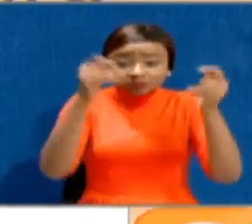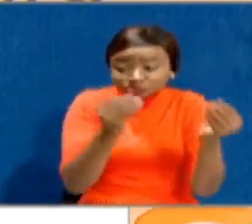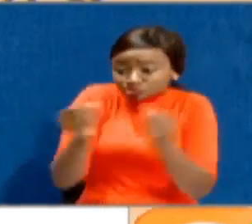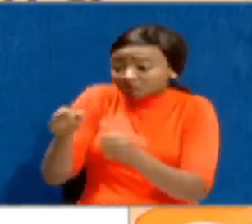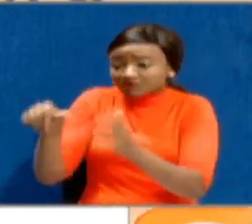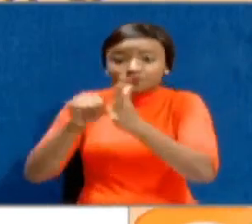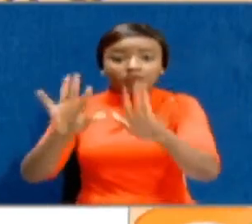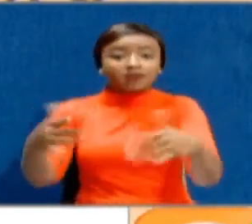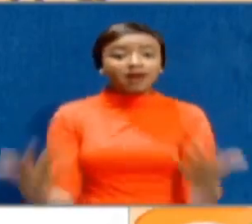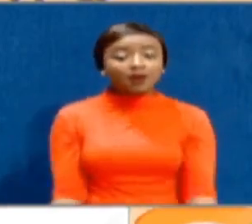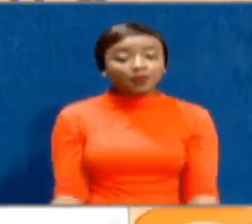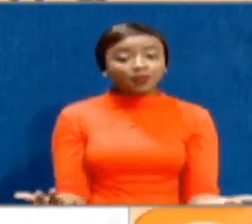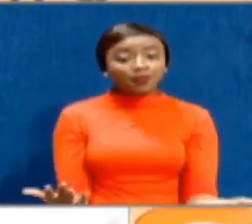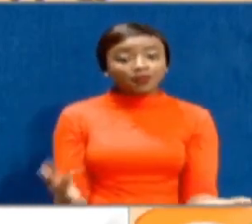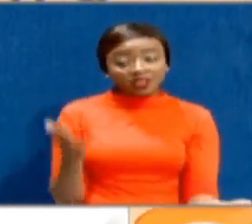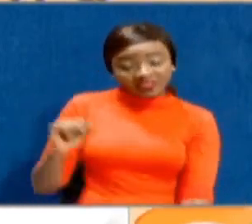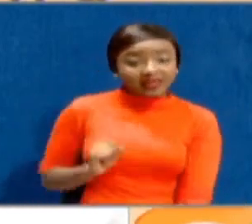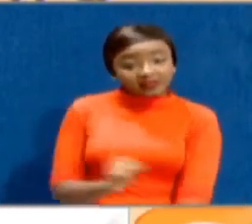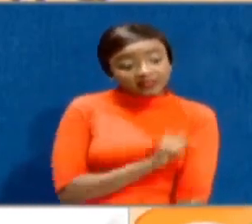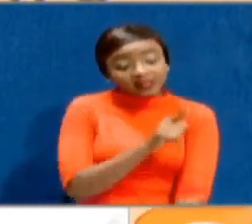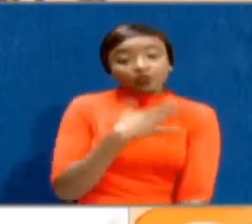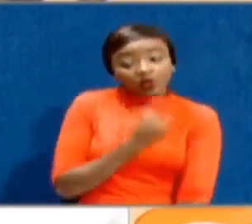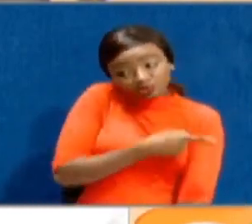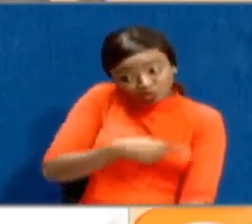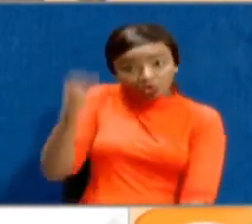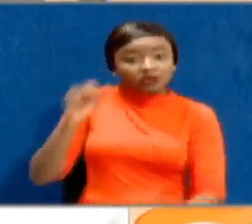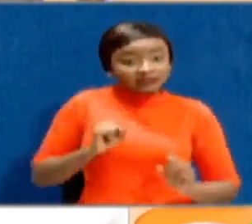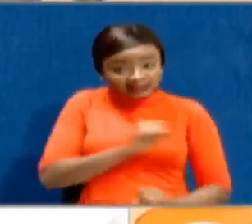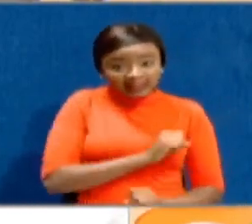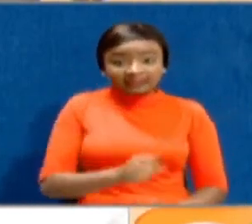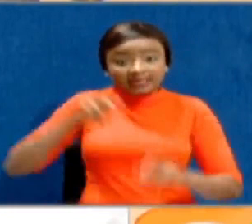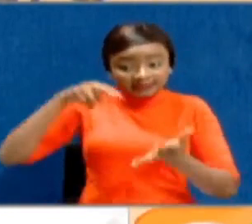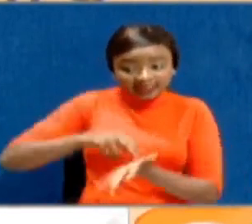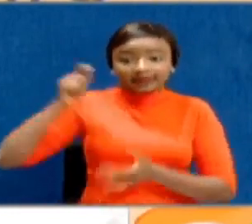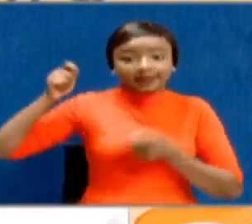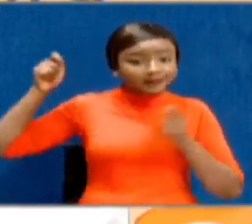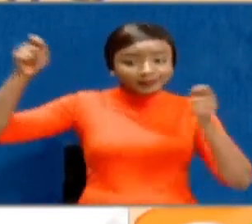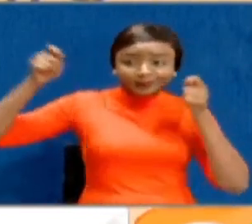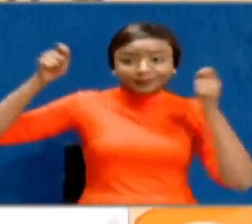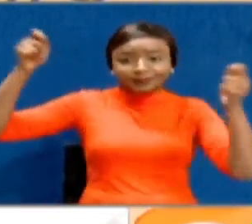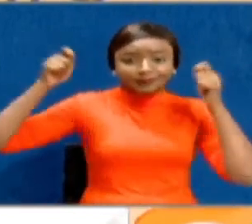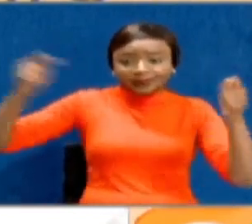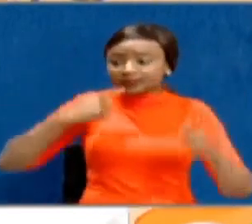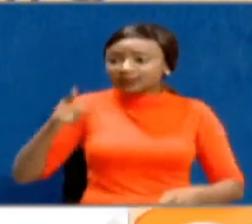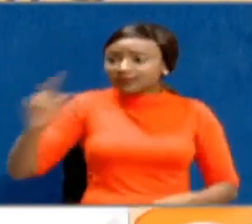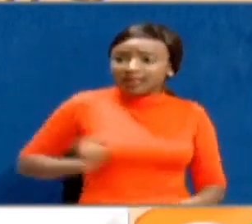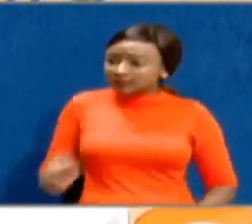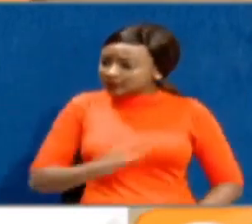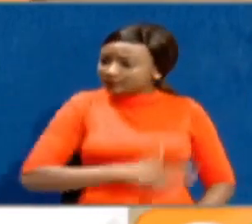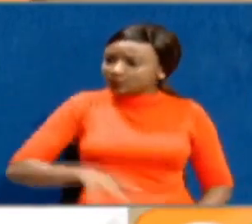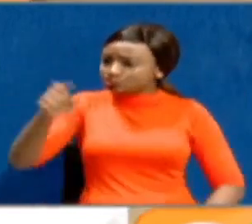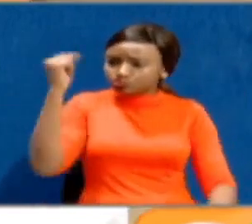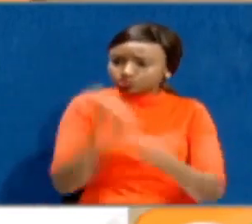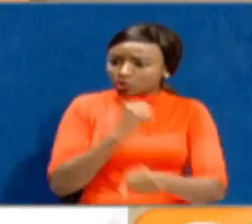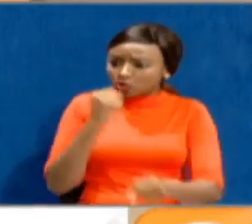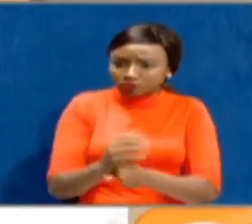out the problem at the Senate? Do they want to go to the Senate and stand there and tell the senators that do your